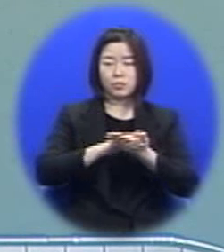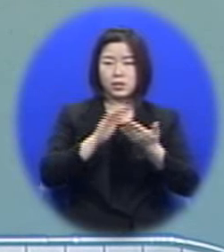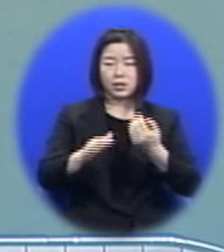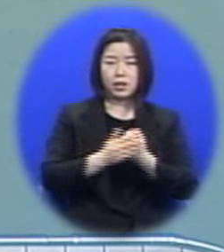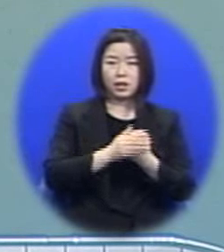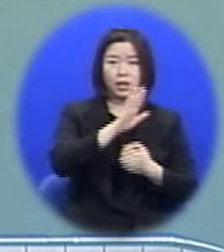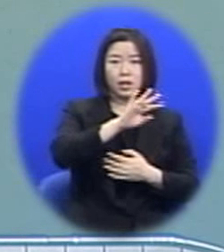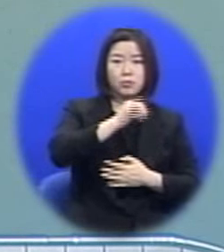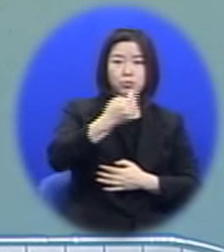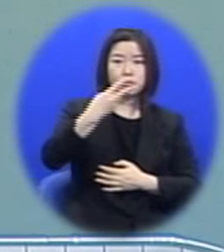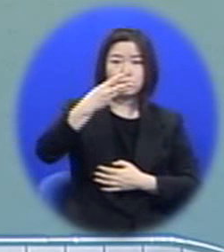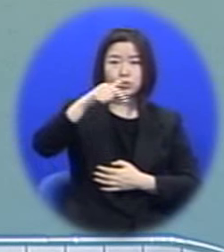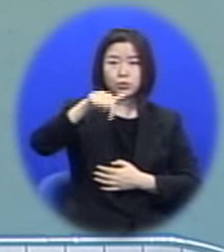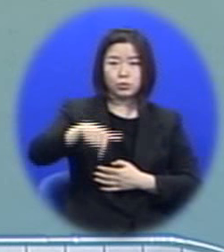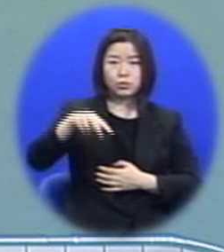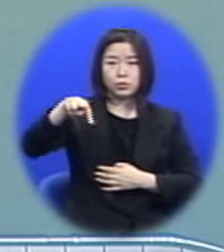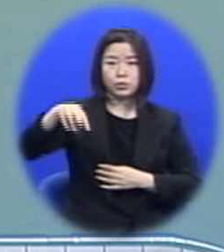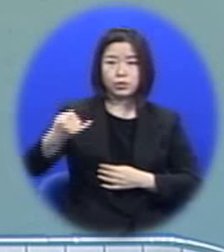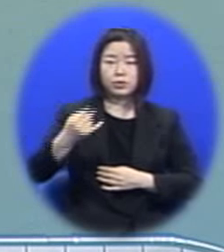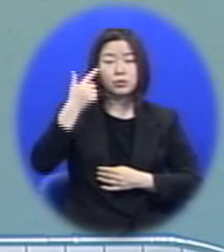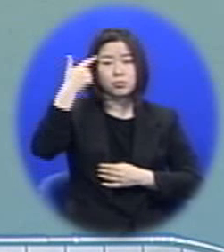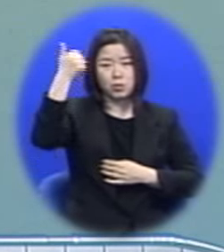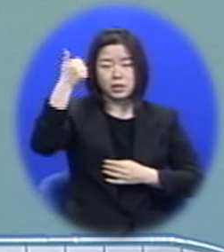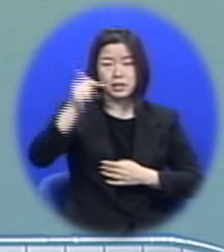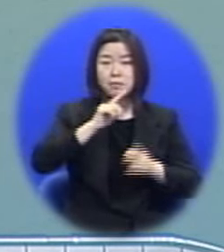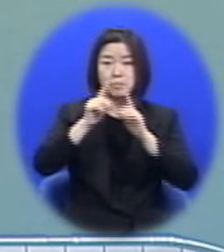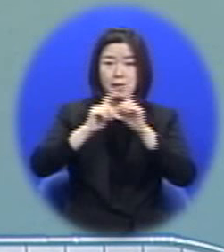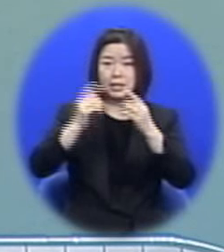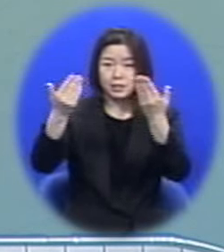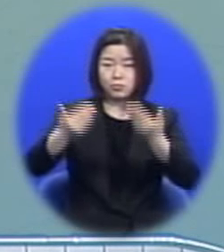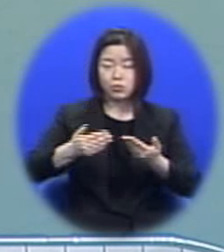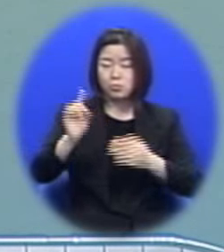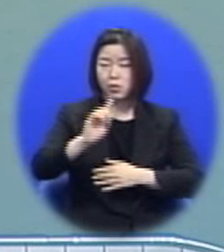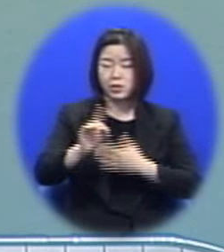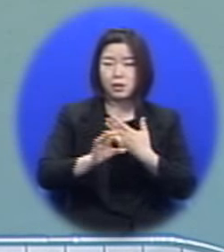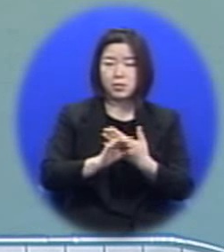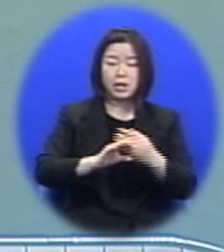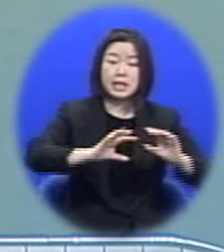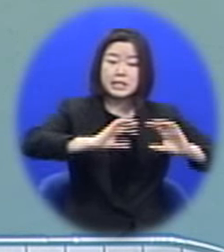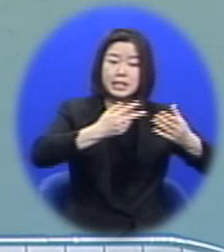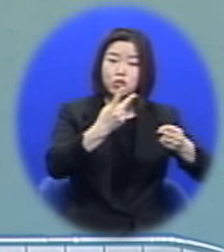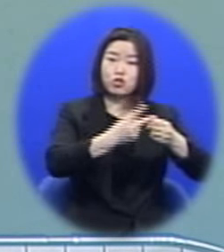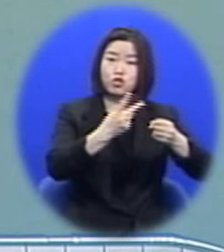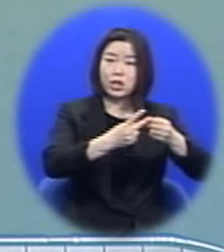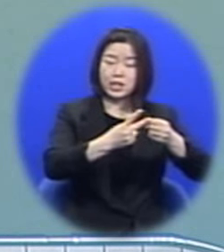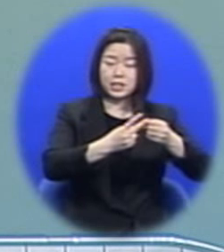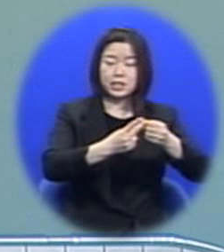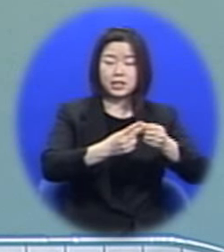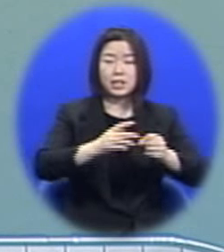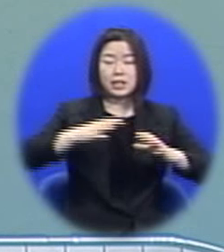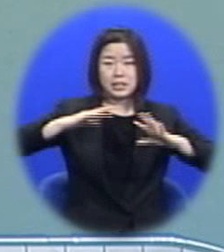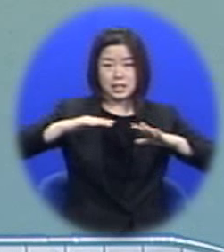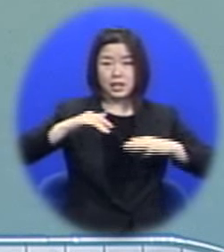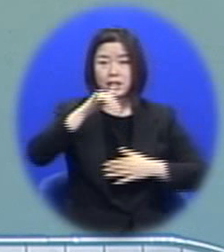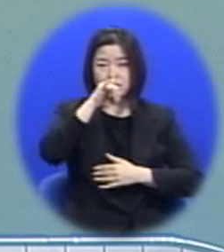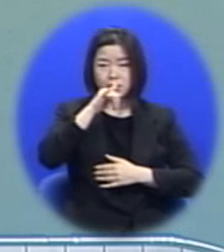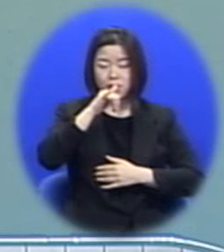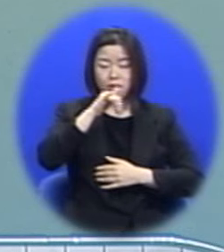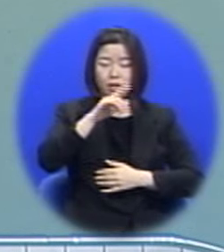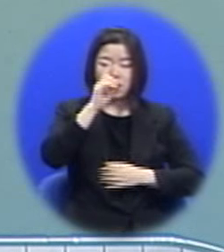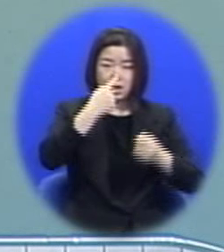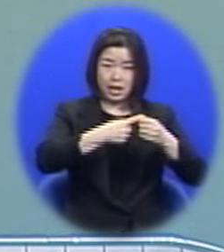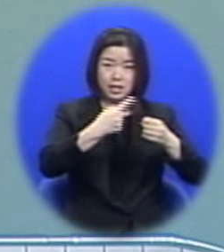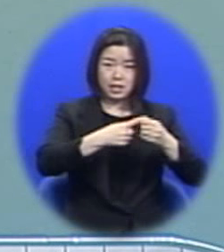브룩스 목사님 이렇게 말을 했습니다. 세상에는 두 가지 자랑스러운 것이 있다. 하나는